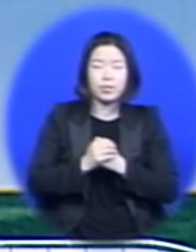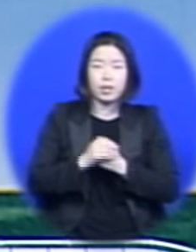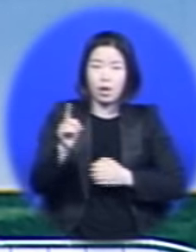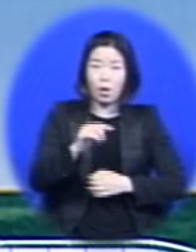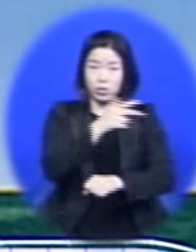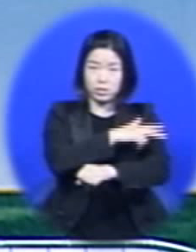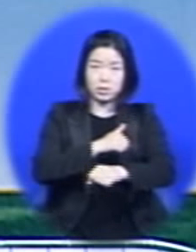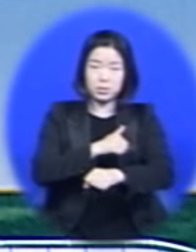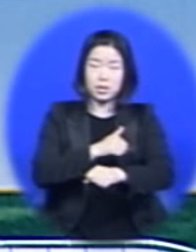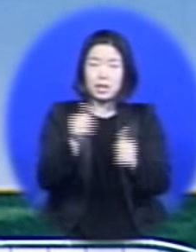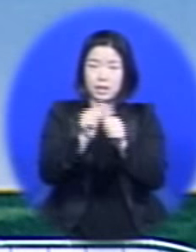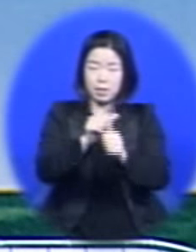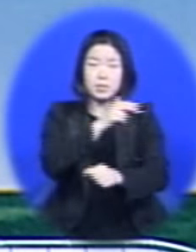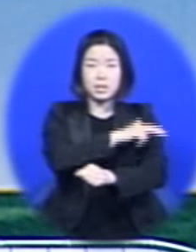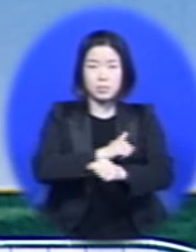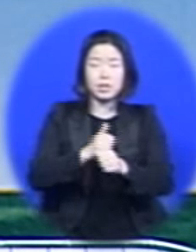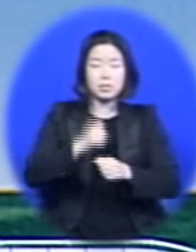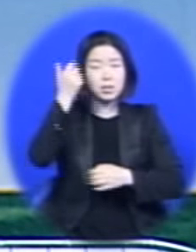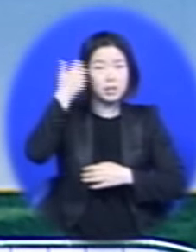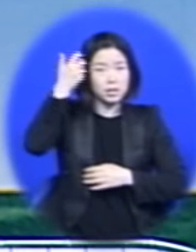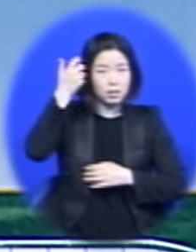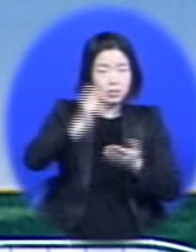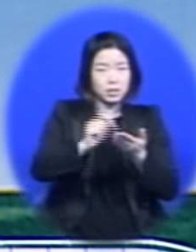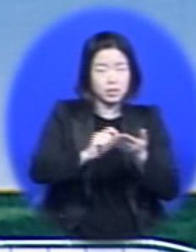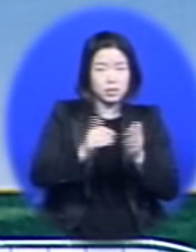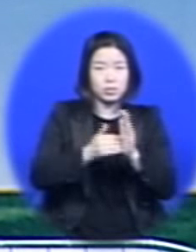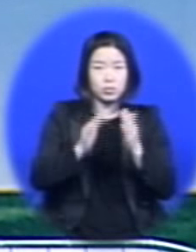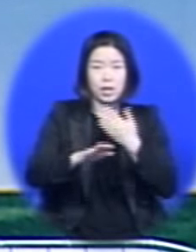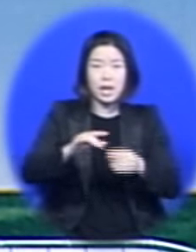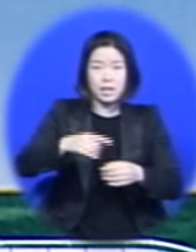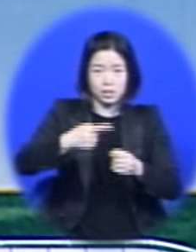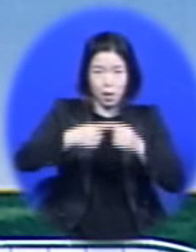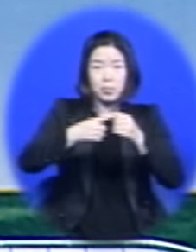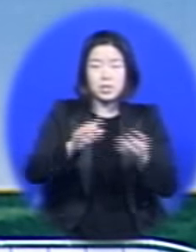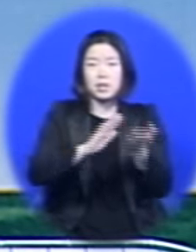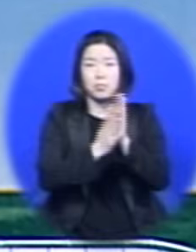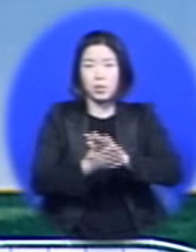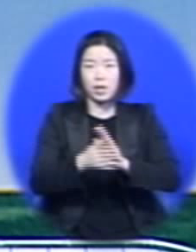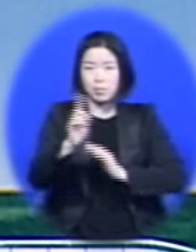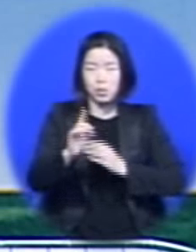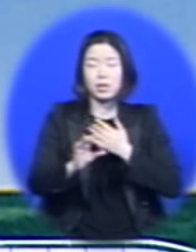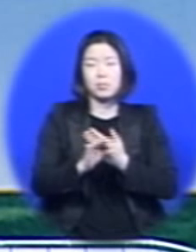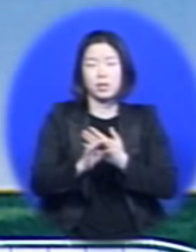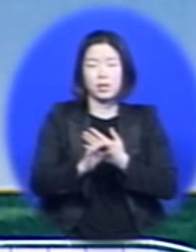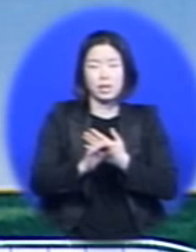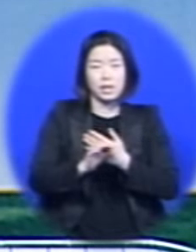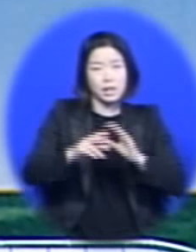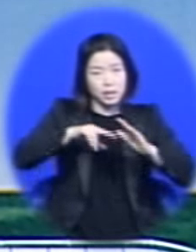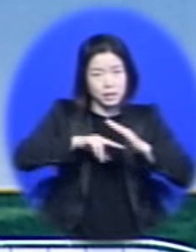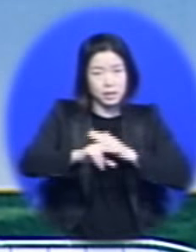어느 집사님, 어느 남자 집사님은 영성일기를 쓰고 그리고 첫 번째 변화를 이렇게 썼습니다. 지하철을